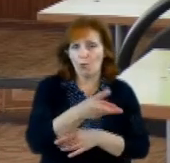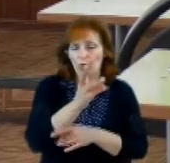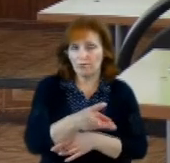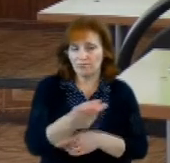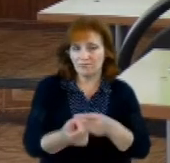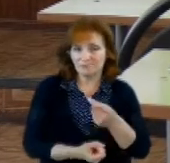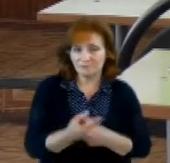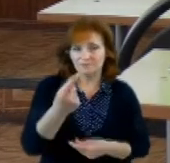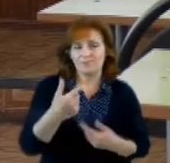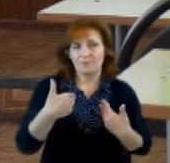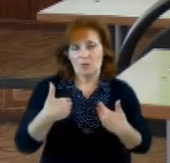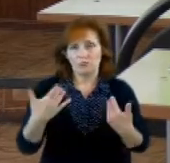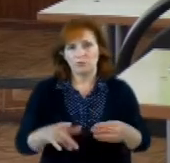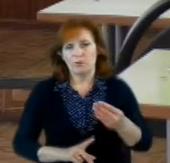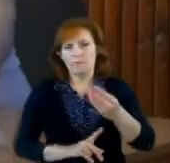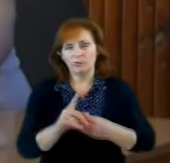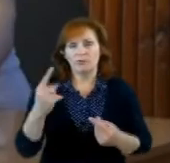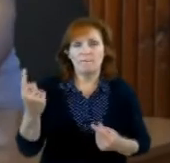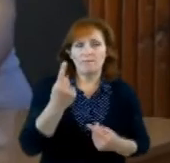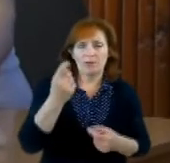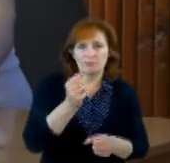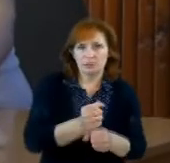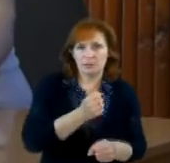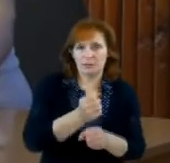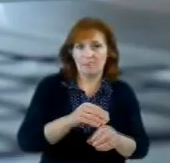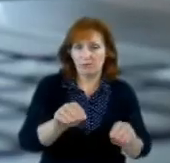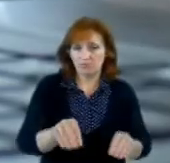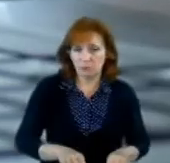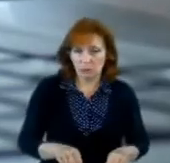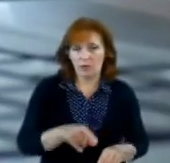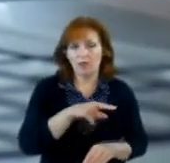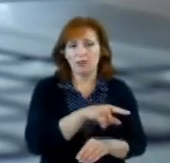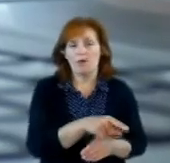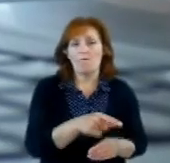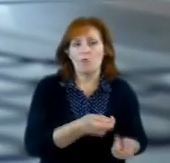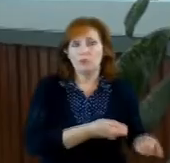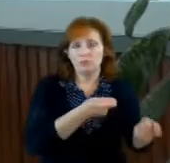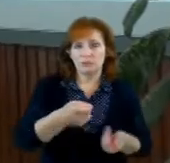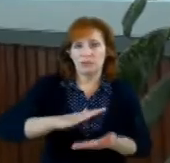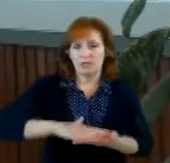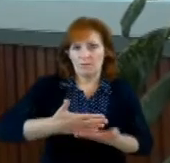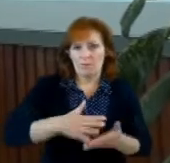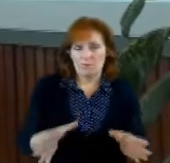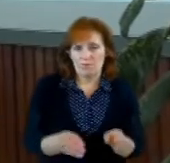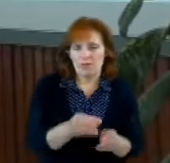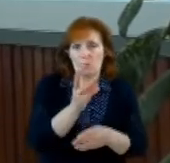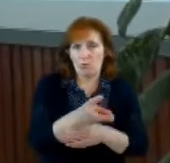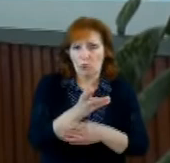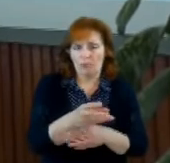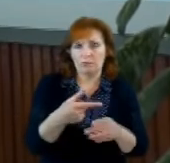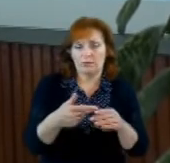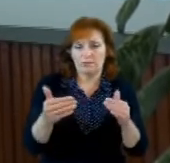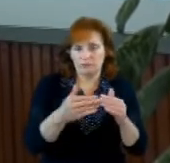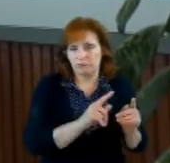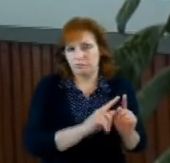вже почалися перші напрацювання. Тоді Алла носила ноутбук з проєктором на уроки з дому. Потім у школі з'явилася власна